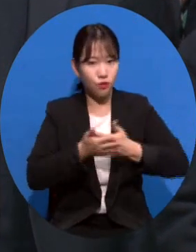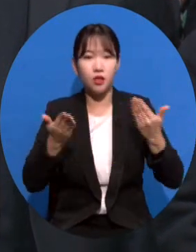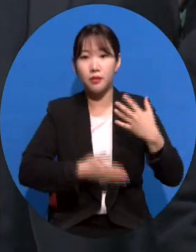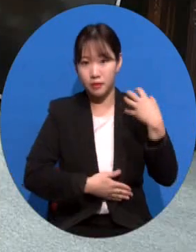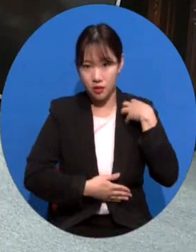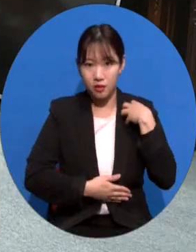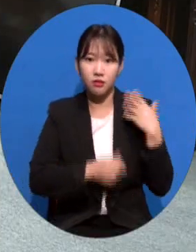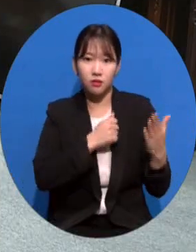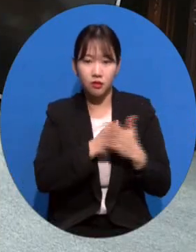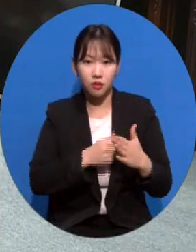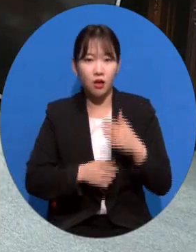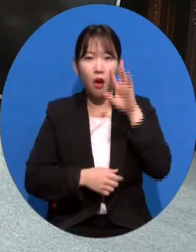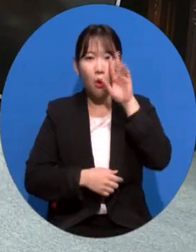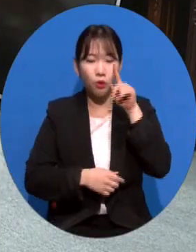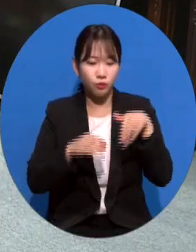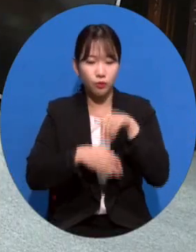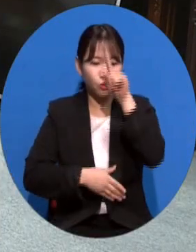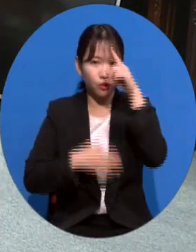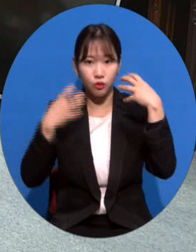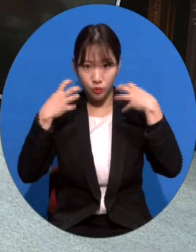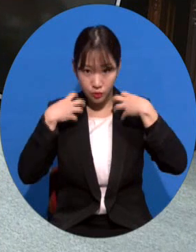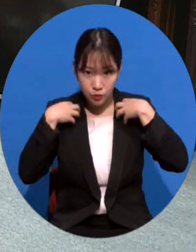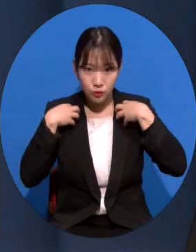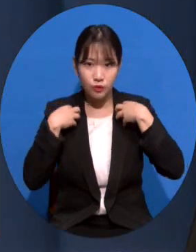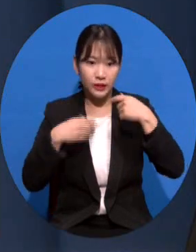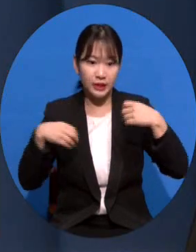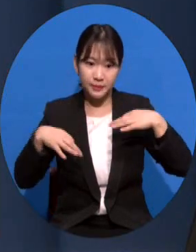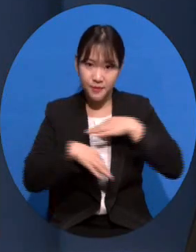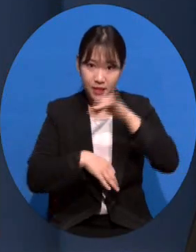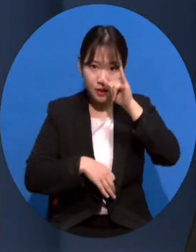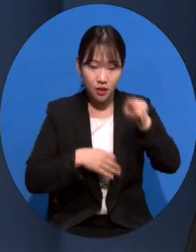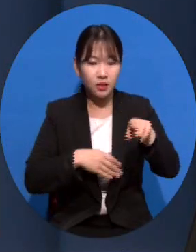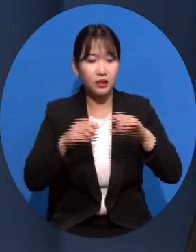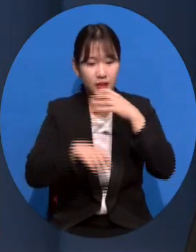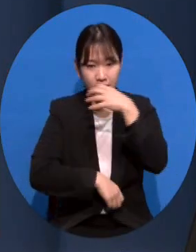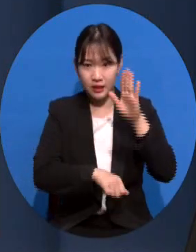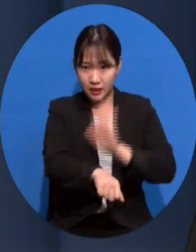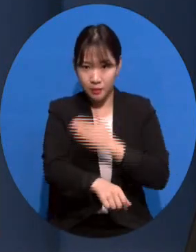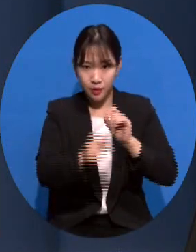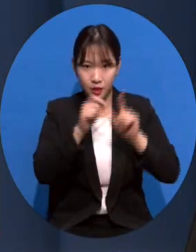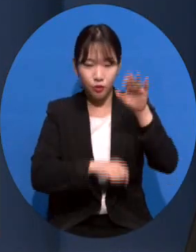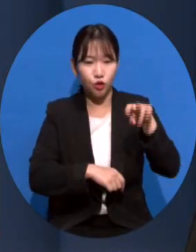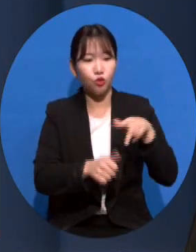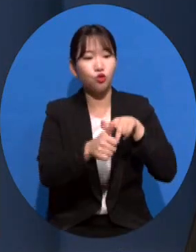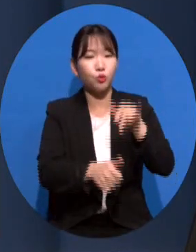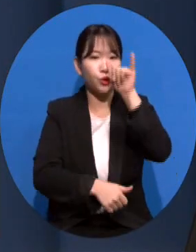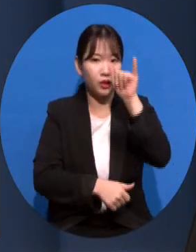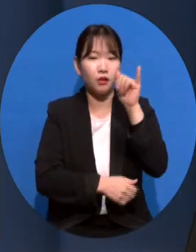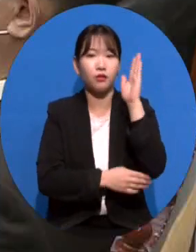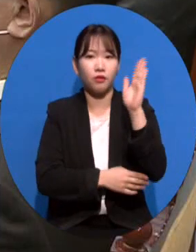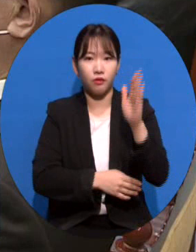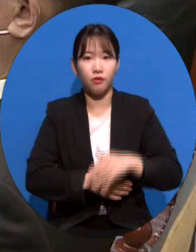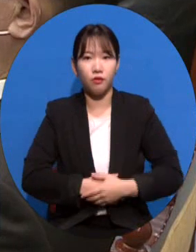역할을 맡았다며 만일 문재인 정부의 적폐라 할 만한 것이 있다면 그 책임의 상당 부분은 윤 후보에게 있다고